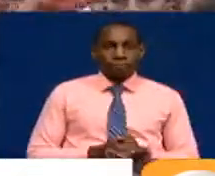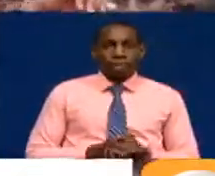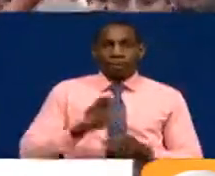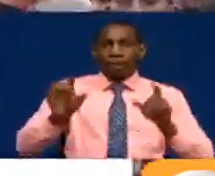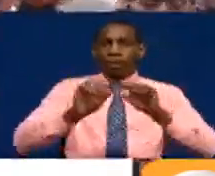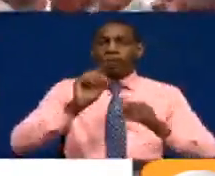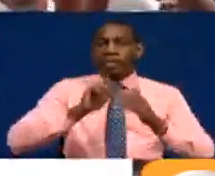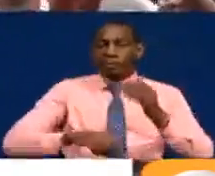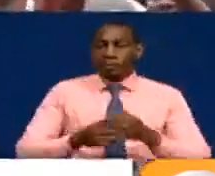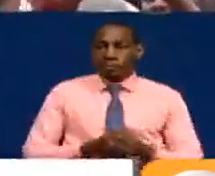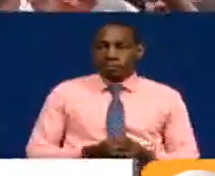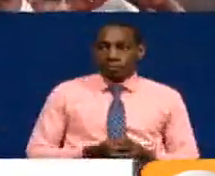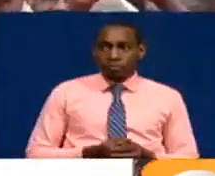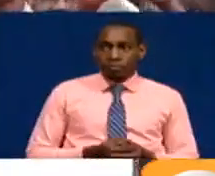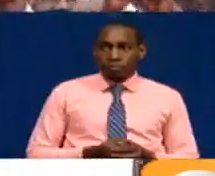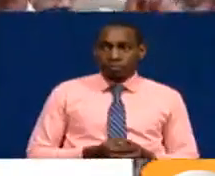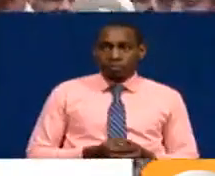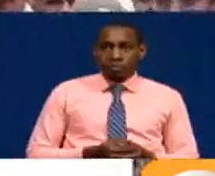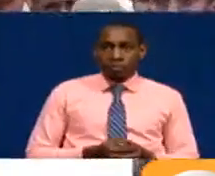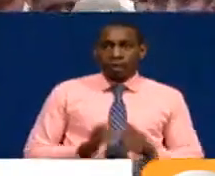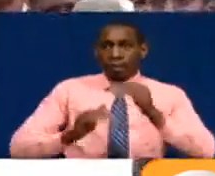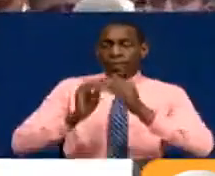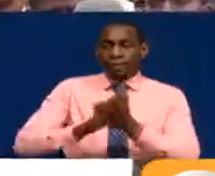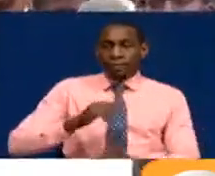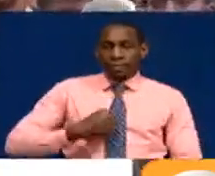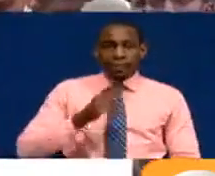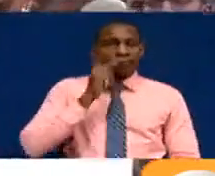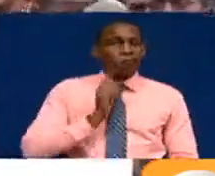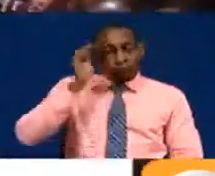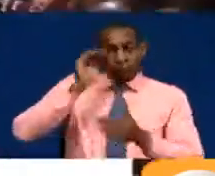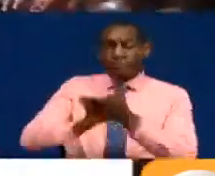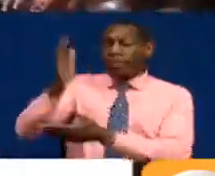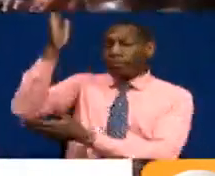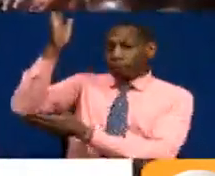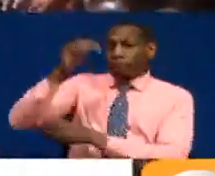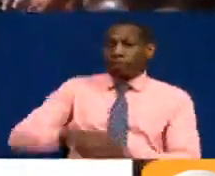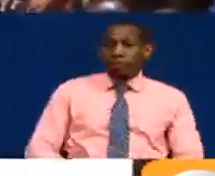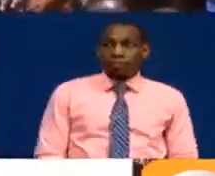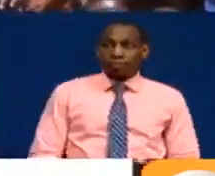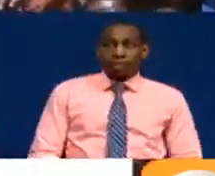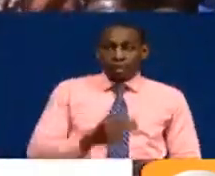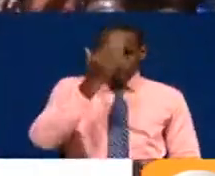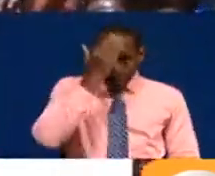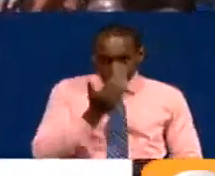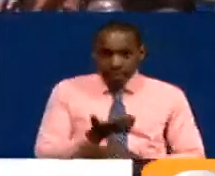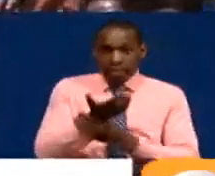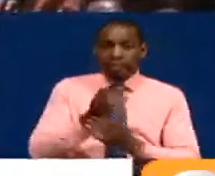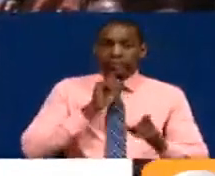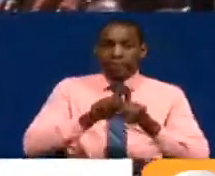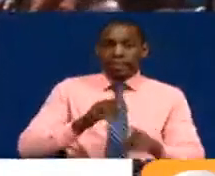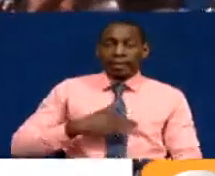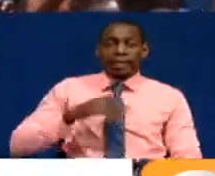Ama mnasemaje watu wa Mwingi? At least mimi na Kalonzo tunaamini Mungu. I am humbly asking my